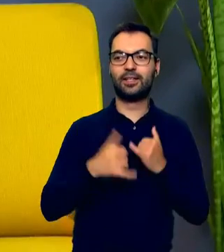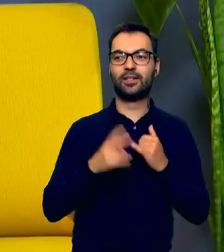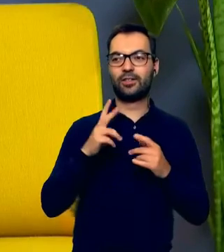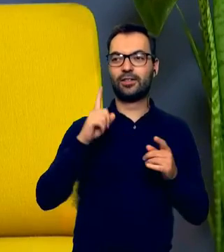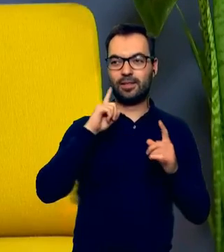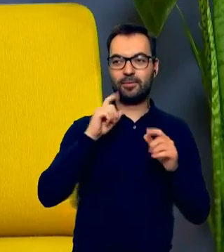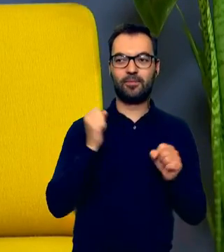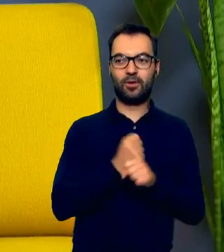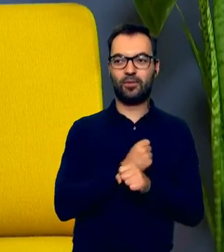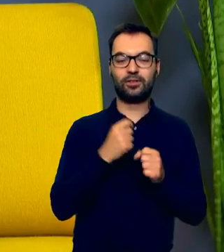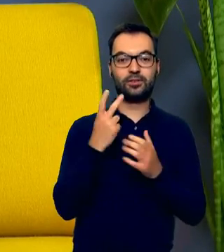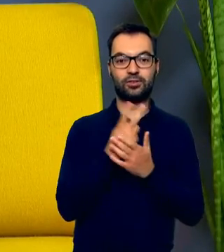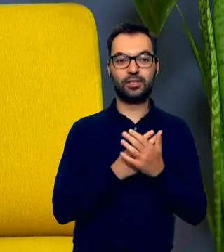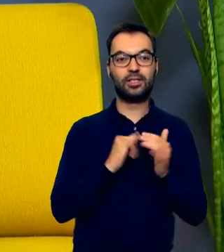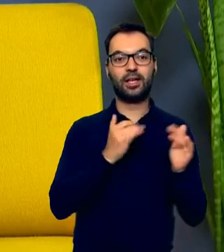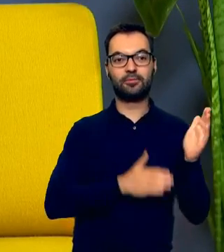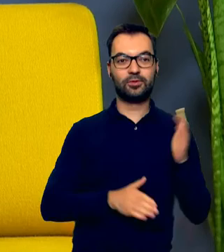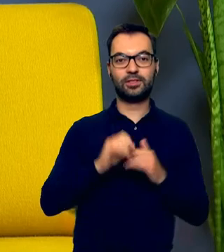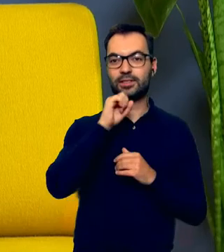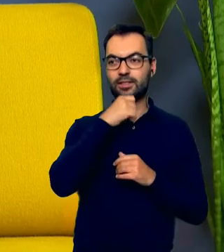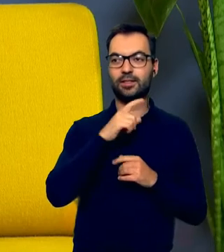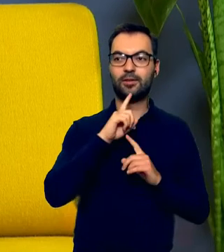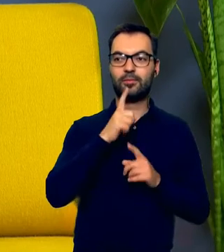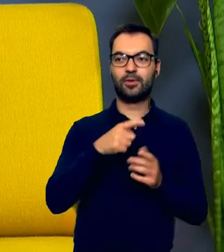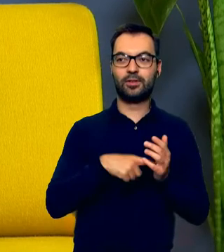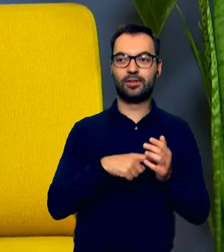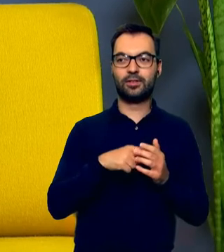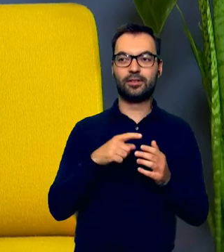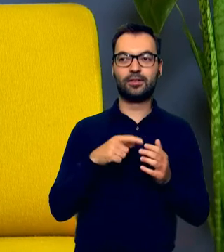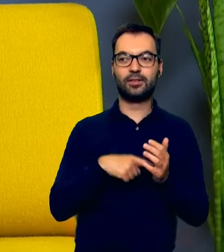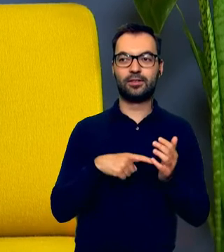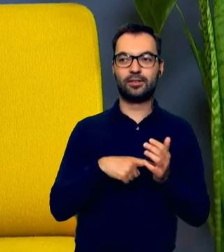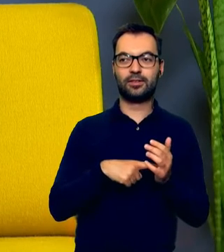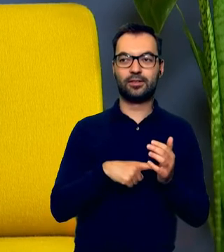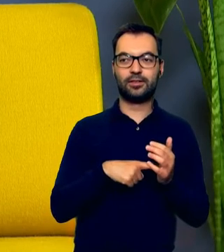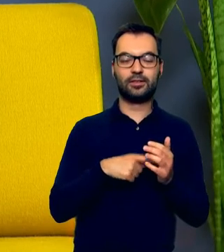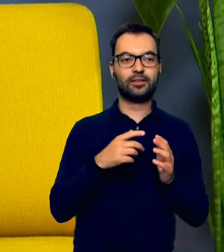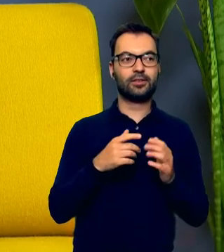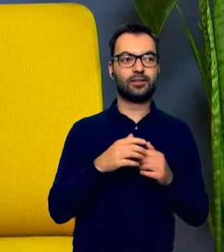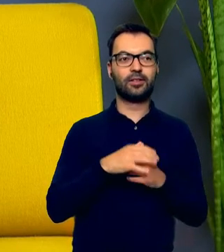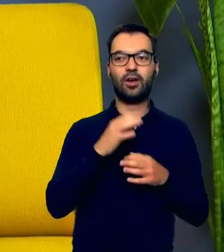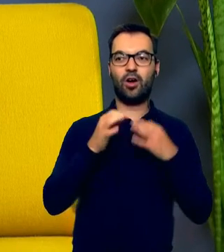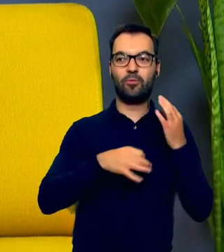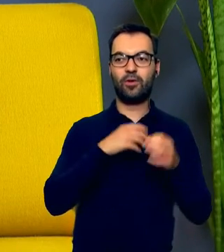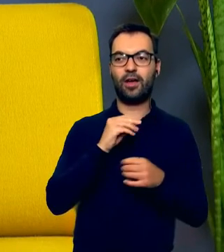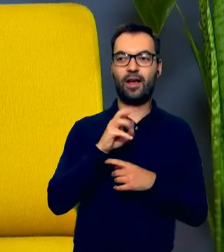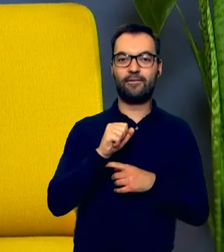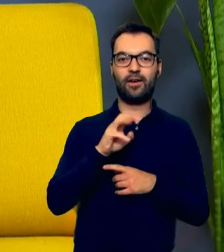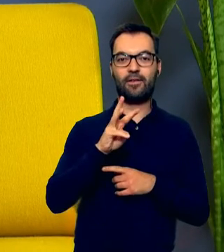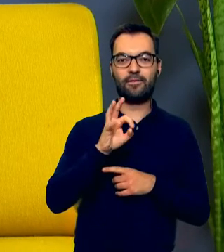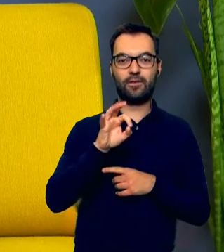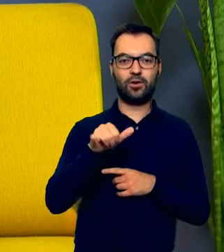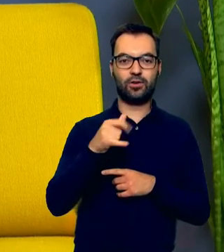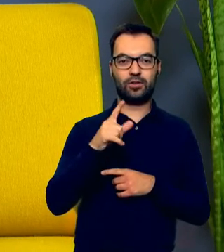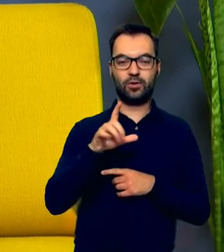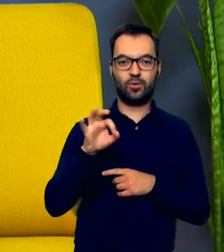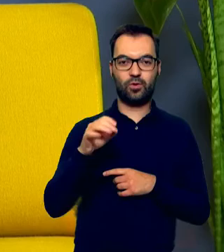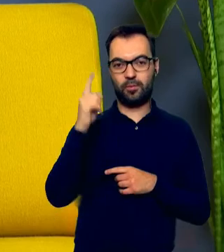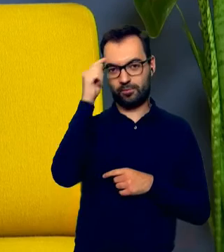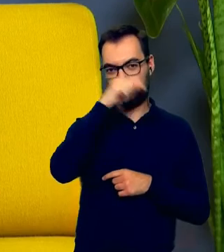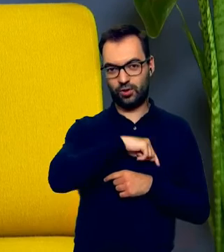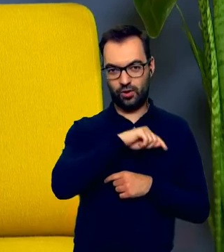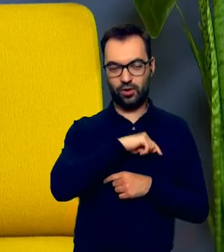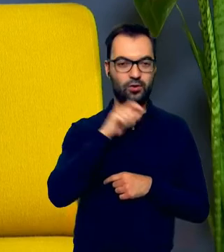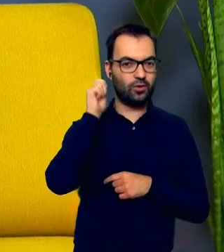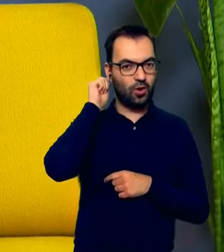chciał zupełnie na serio poczytać, jak się przygotować na starość, to polecam dedykowane właśnie temu tematowi opowieści Ewy Wojdyło, wspaniałej psycholożki,